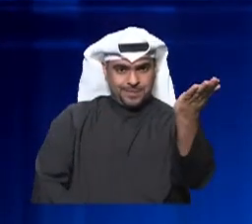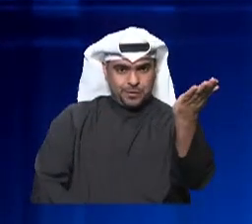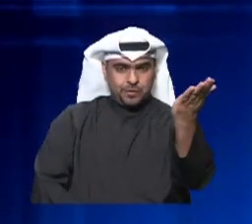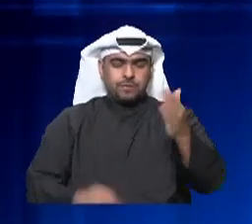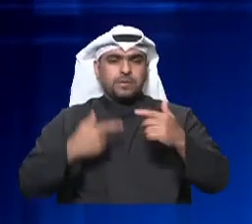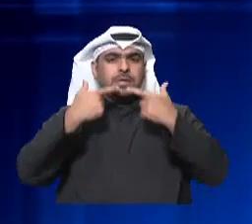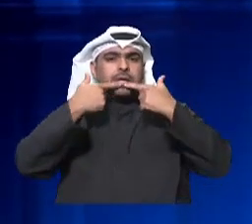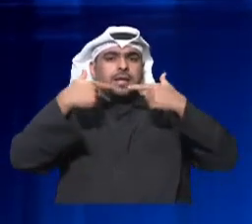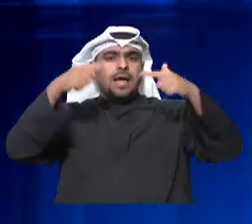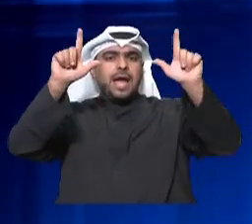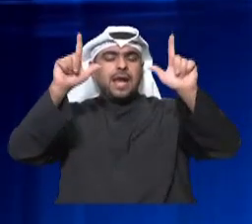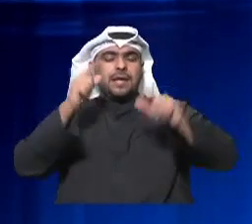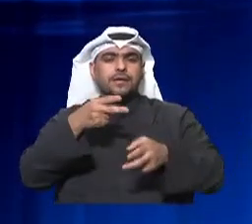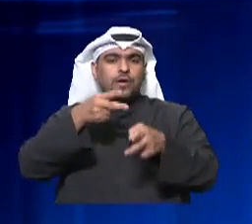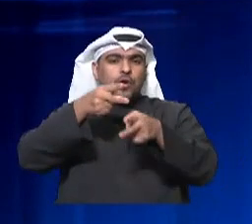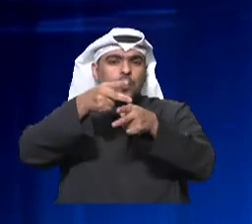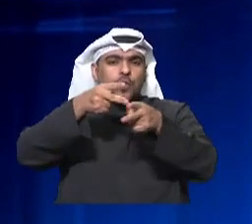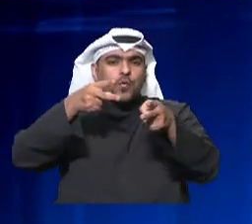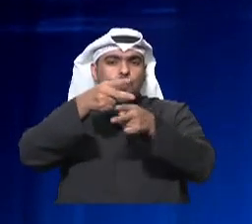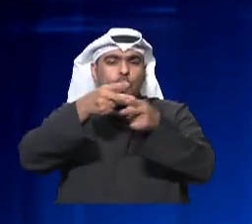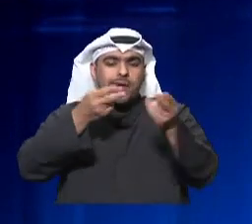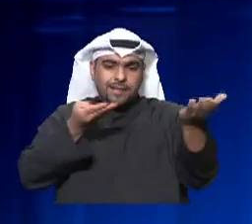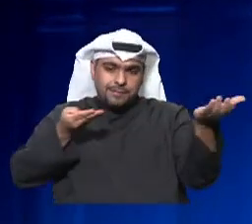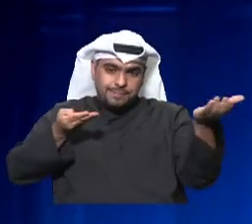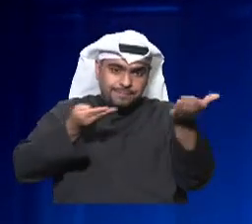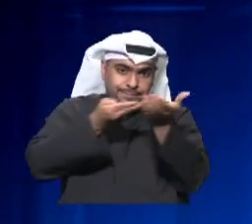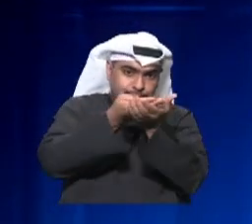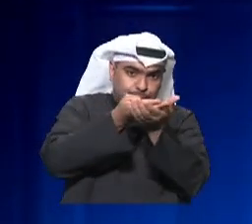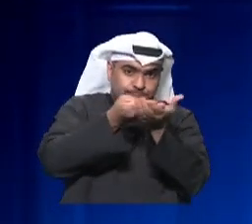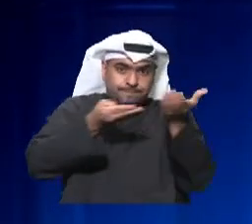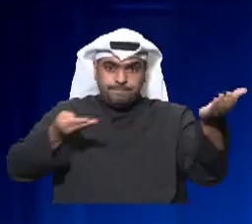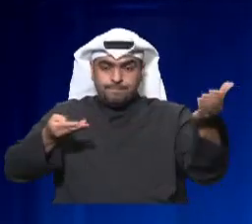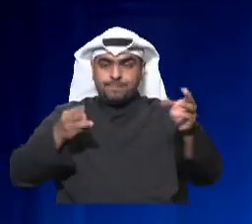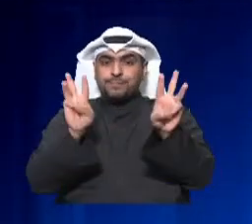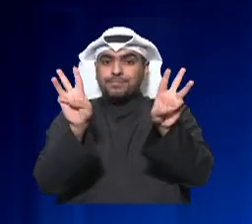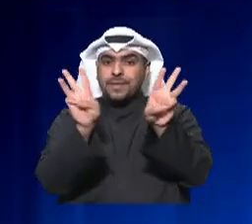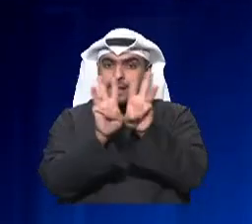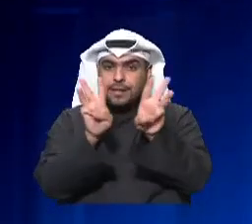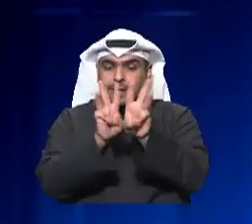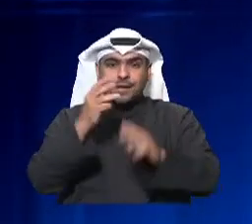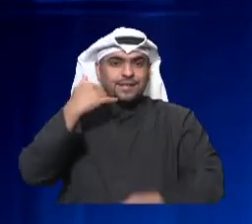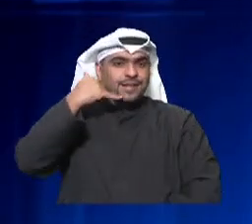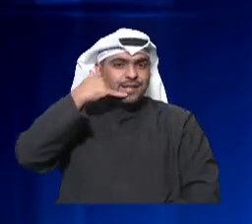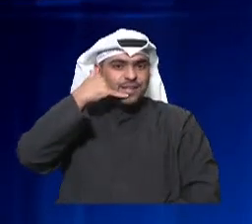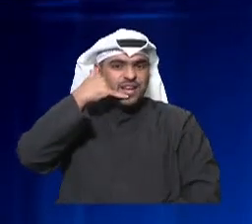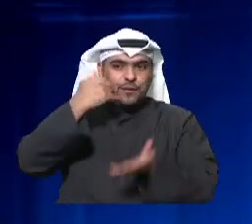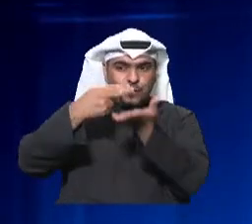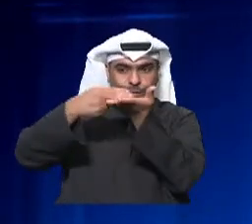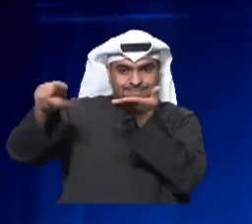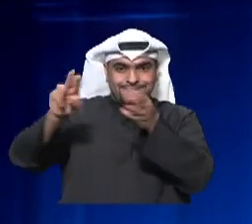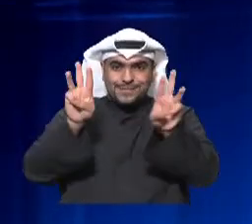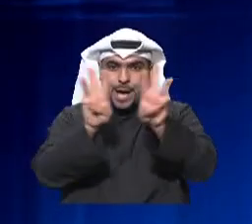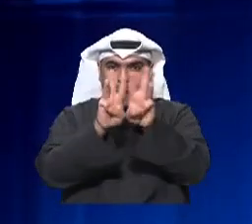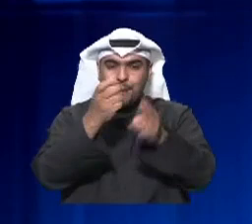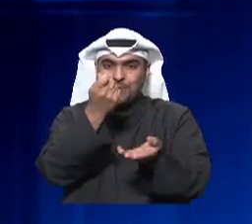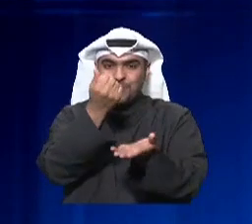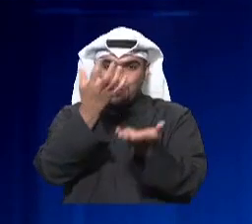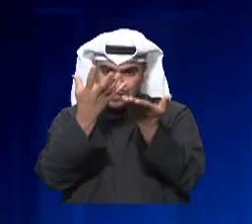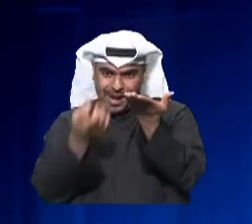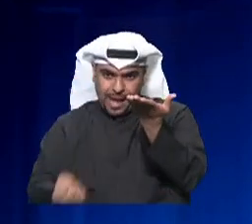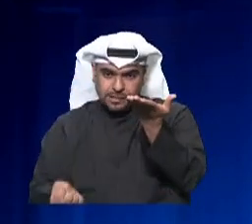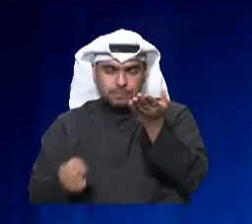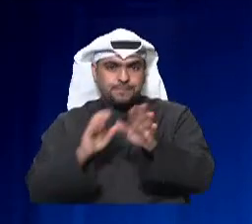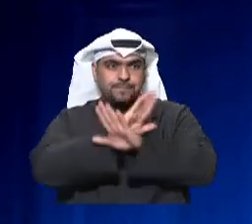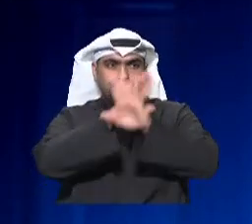نقاط بيع وصرافة آلي وإنترنت بلغت 27 مليار دينار كويتي في العام الجاري